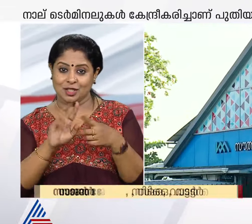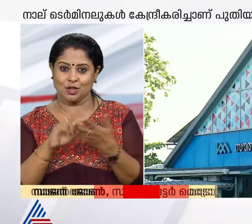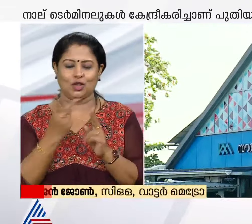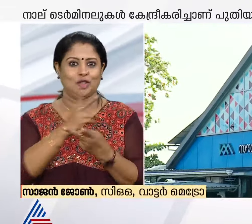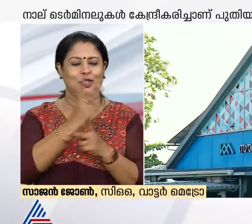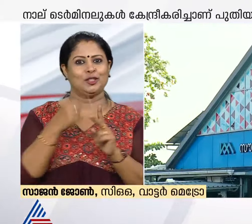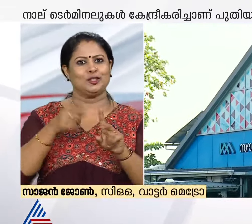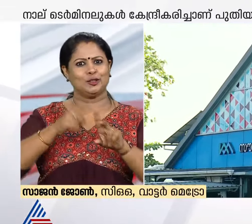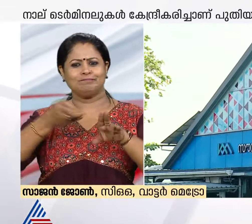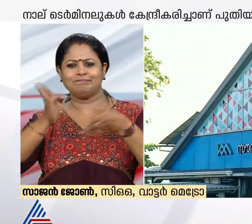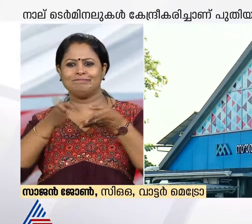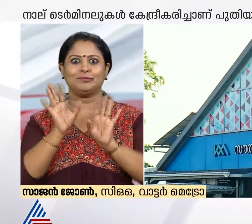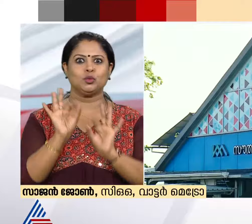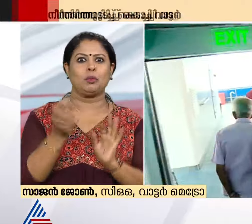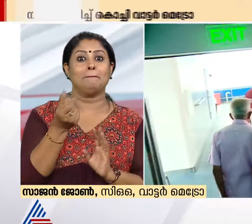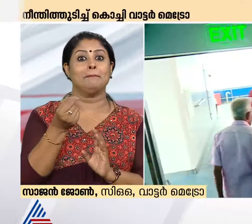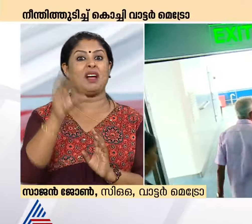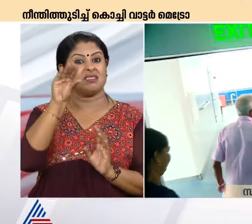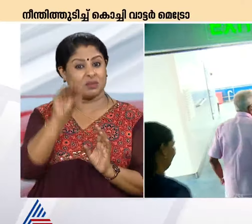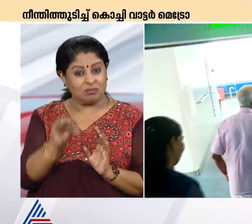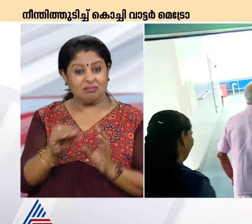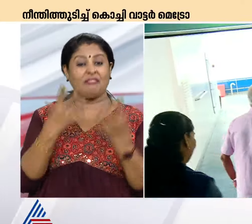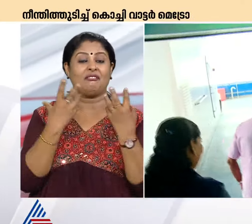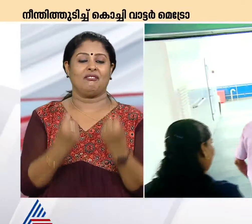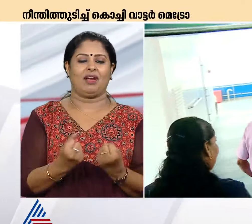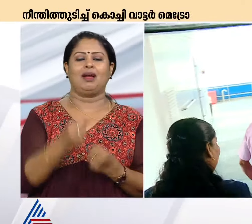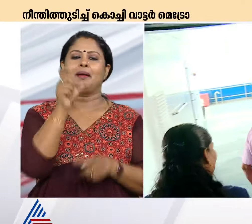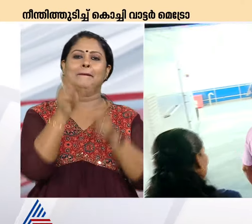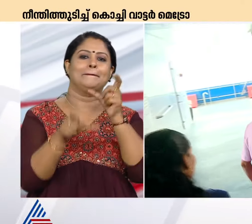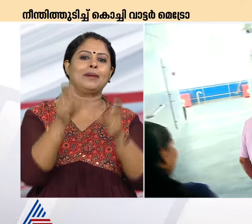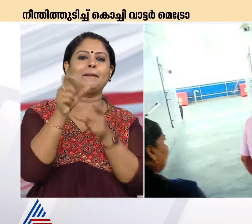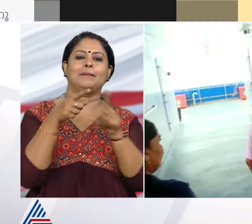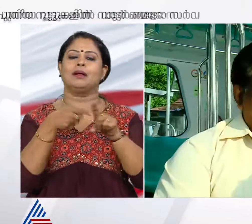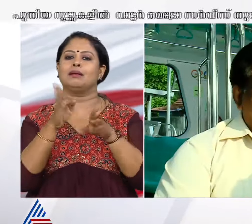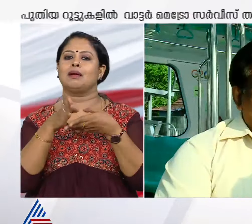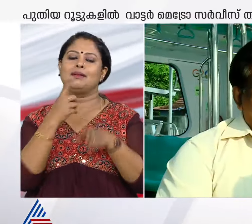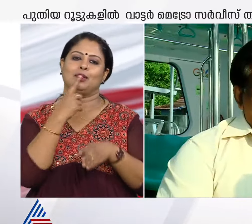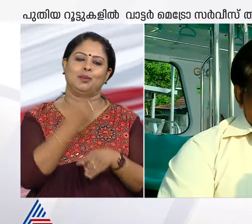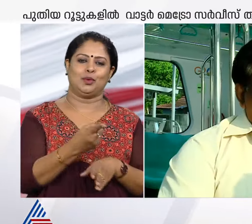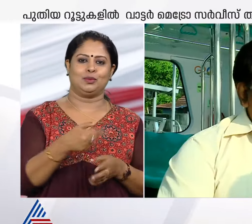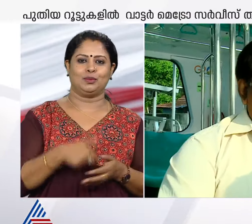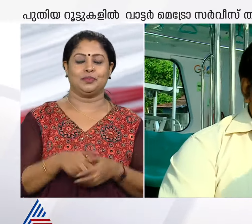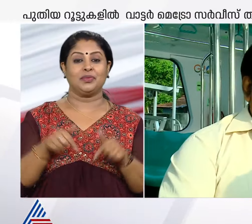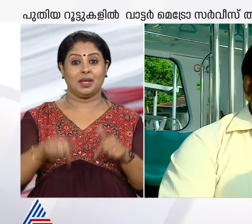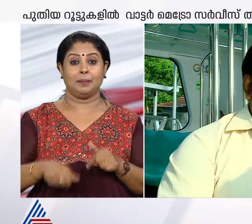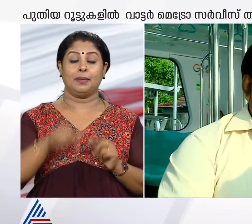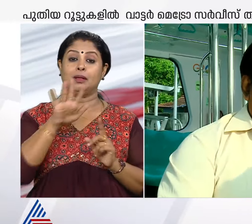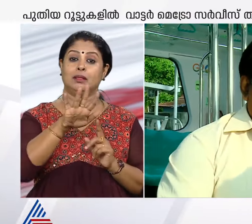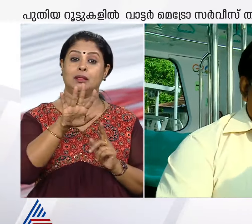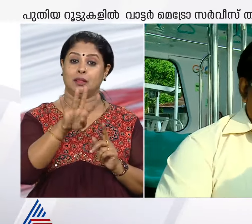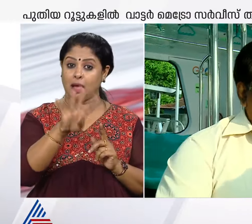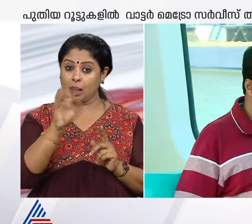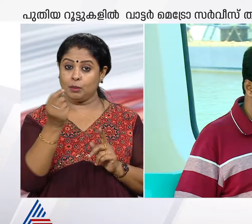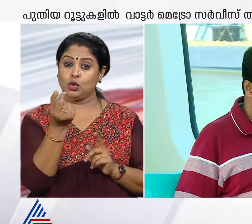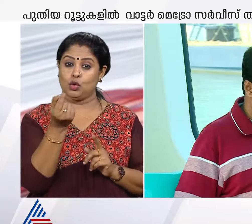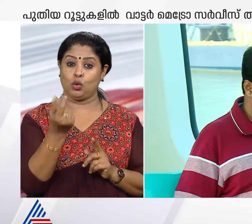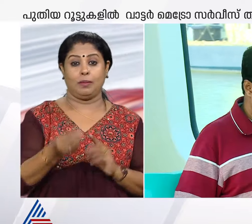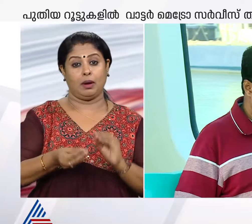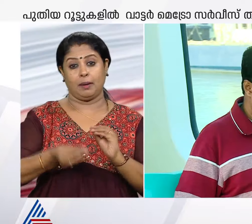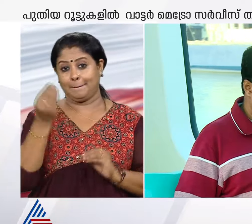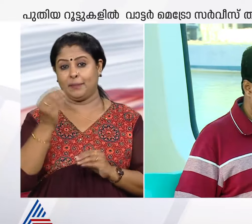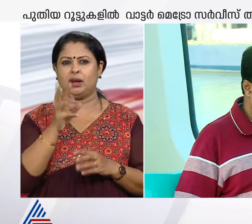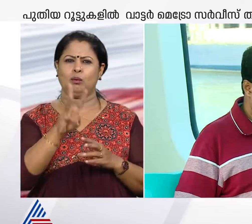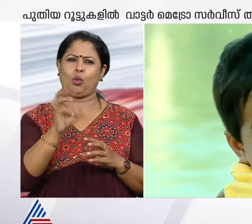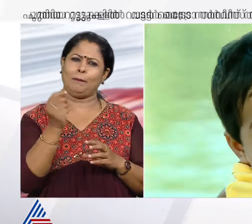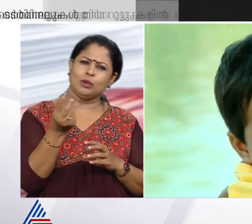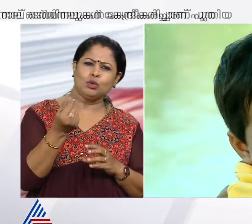സർവീസ് മികച്ചതെങ്കിലും നിരക്ക് കുറയ്ക്കുന്നത് പരിഗണിക്കണം എന്നാണ് യാത്രക്കാരുടെ ആവശ്യം. ഇവരിപ്പോ 40 രൂപയാണ് ചാർജ് ചെയ്യുന്നത്. അതായത് പരമാവധി ഇവർക്ക്